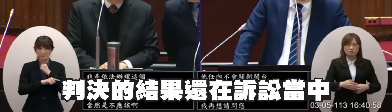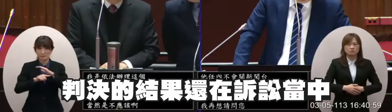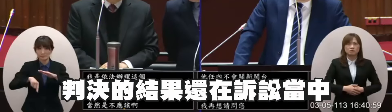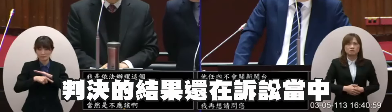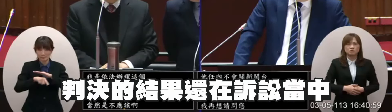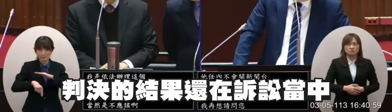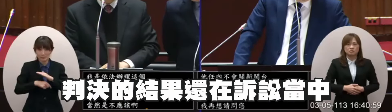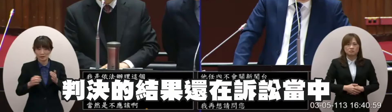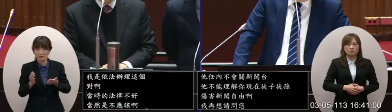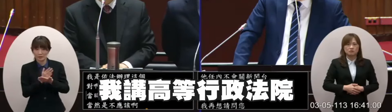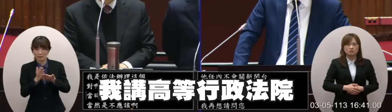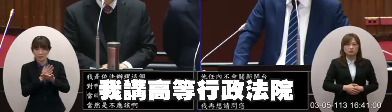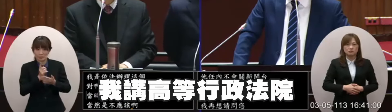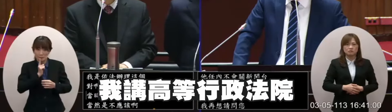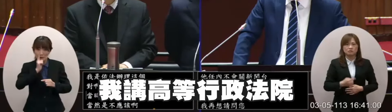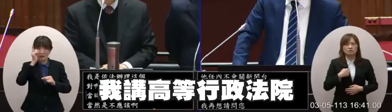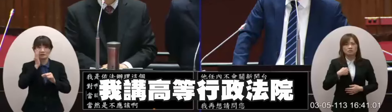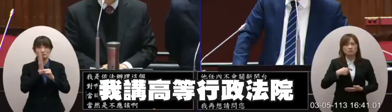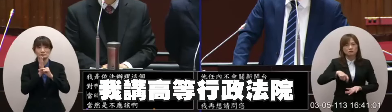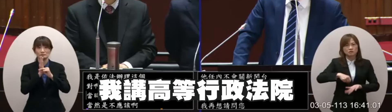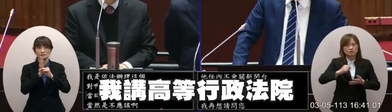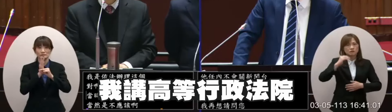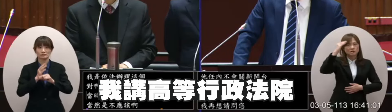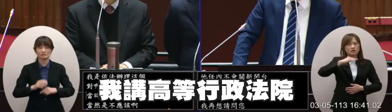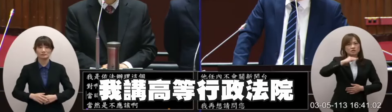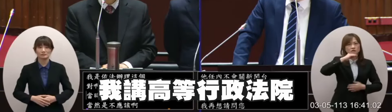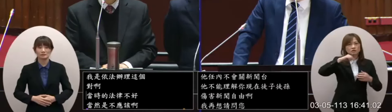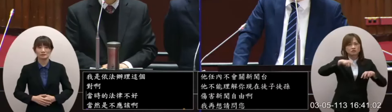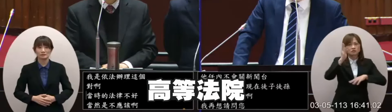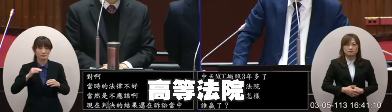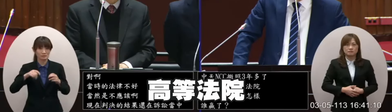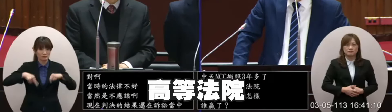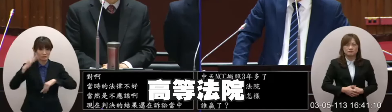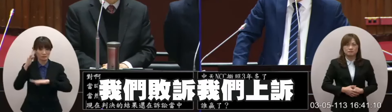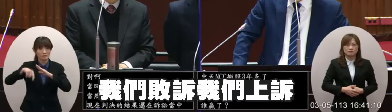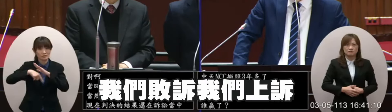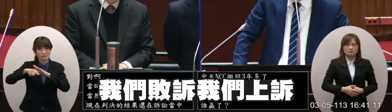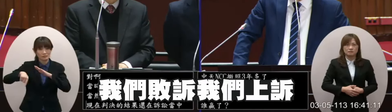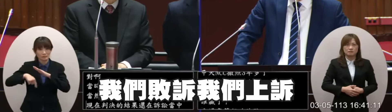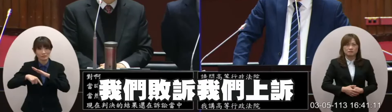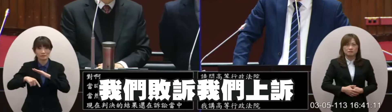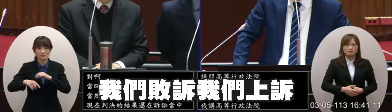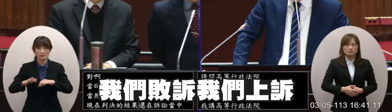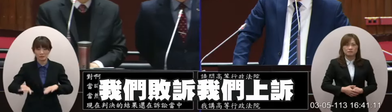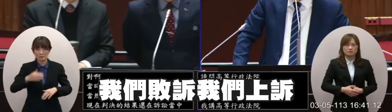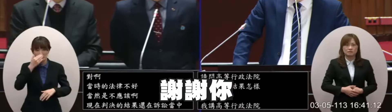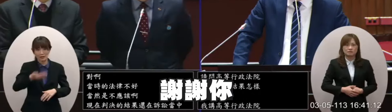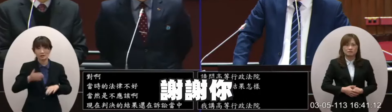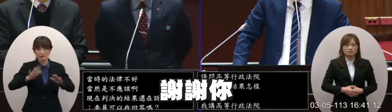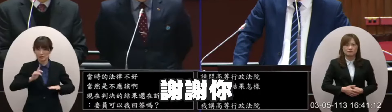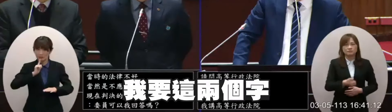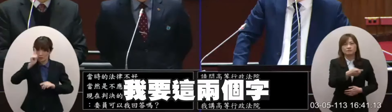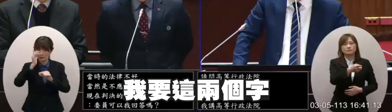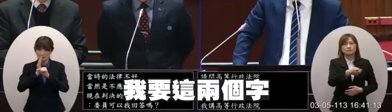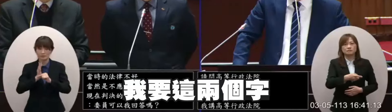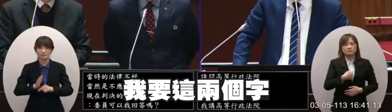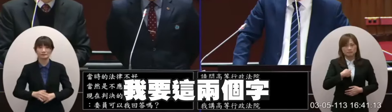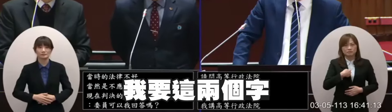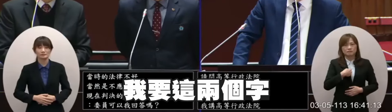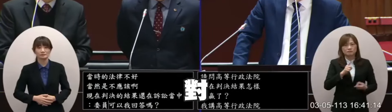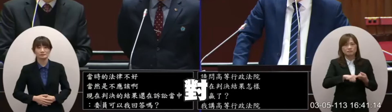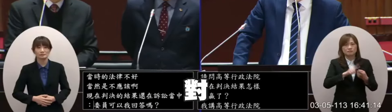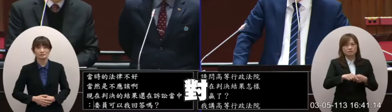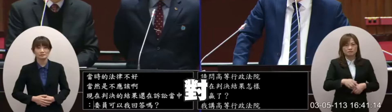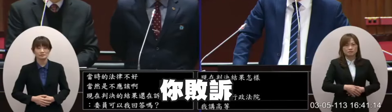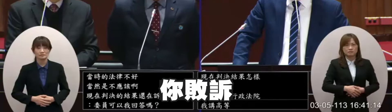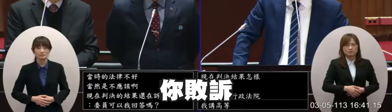还在诉讼当中。 我讲高等行政法院， 高等法院我们这是败诉，我们上诉。 谢谢你，我要这两个